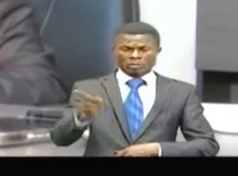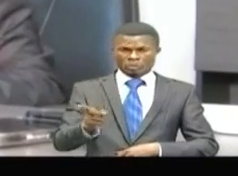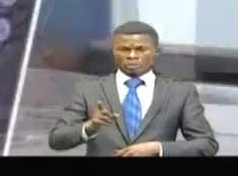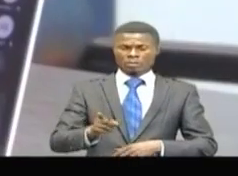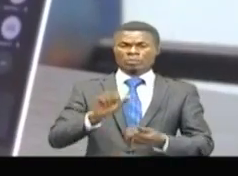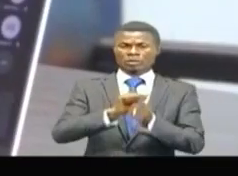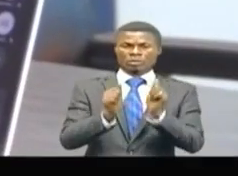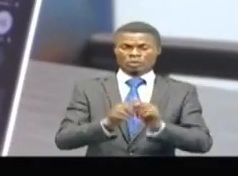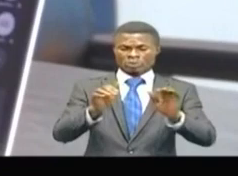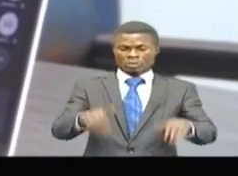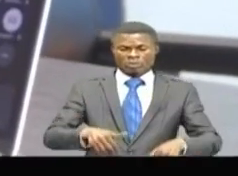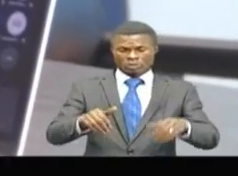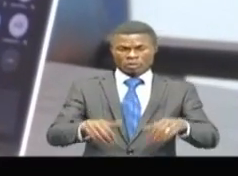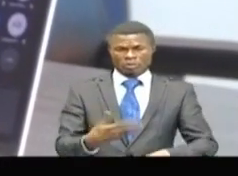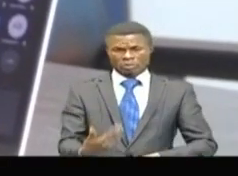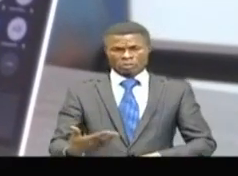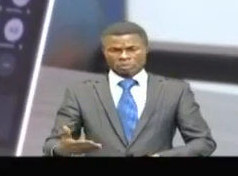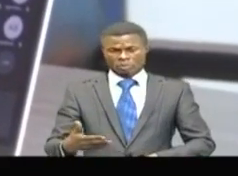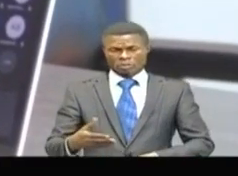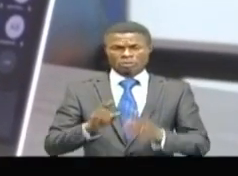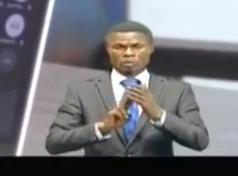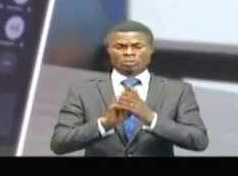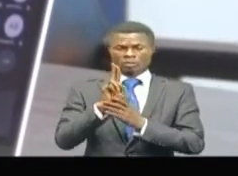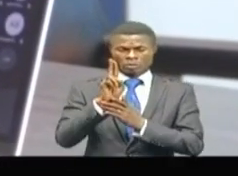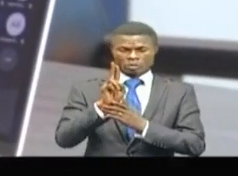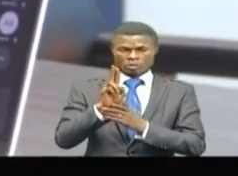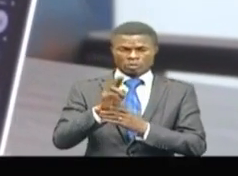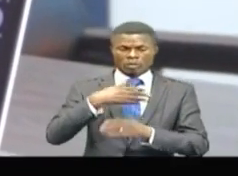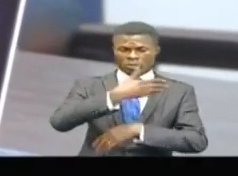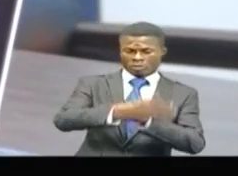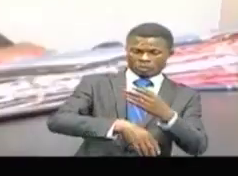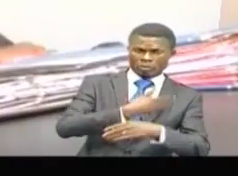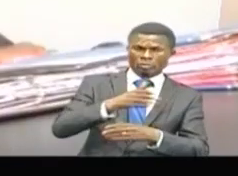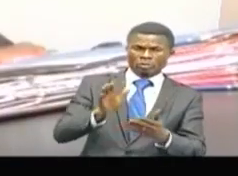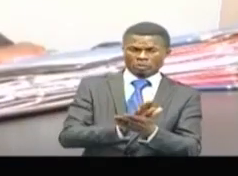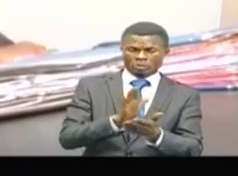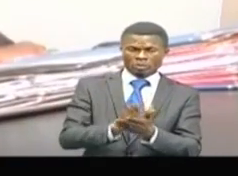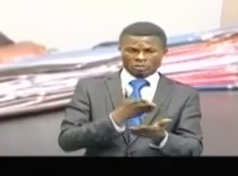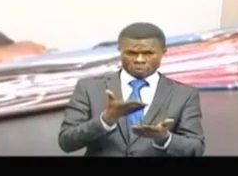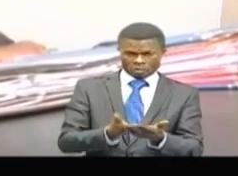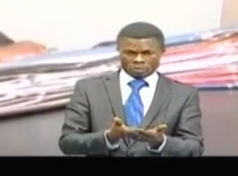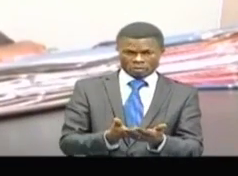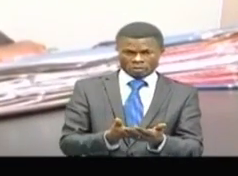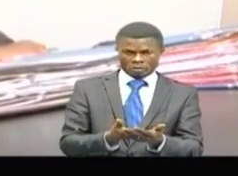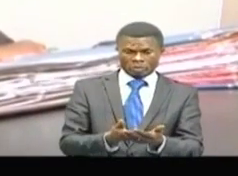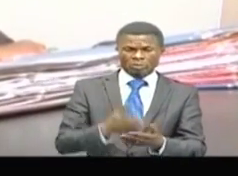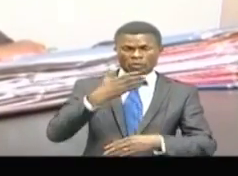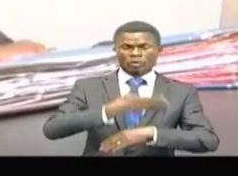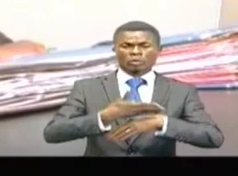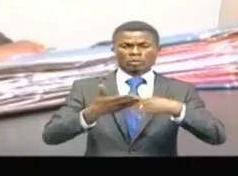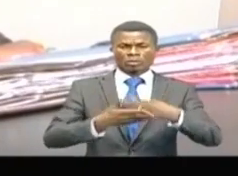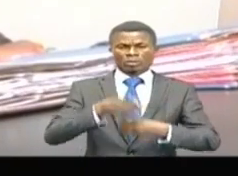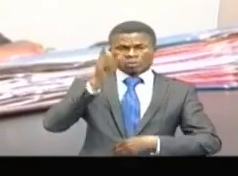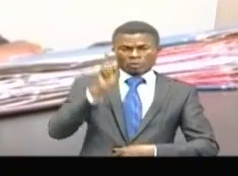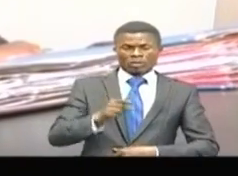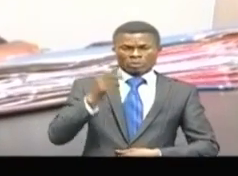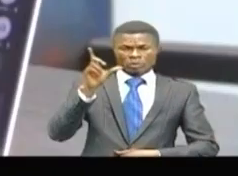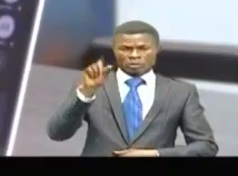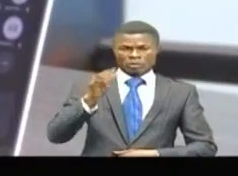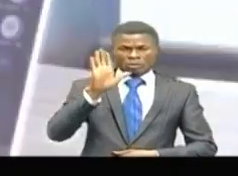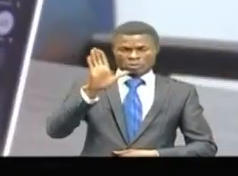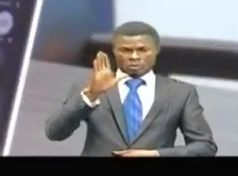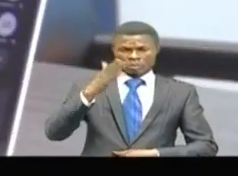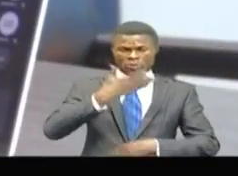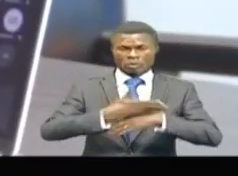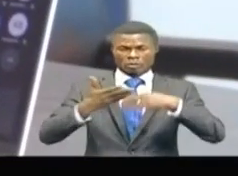agricoles, y compris les unités de production d'emballage normées, l'installation de 125